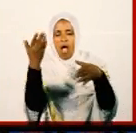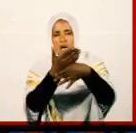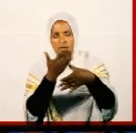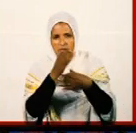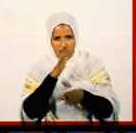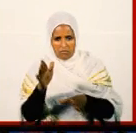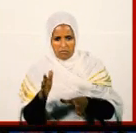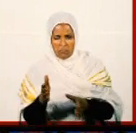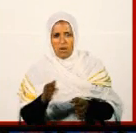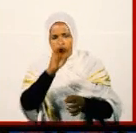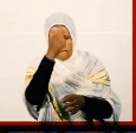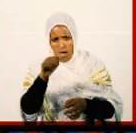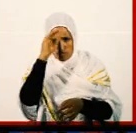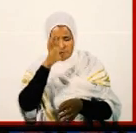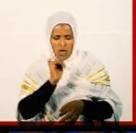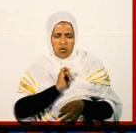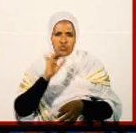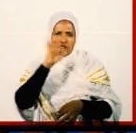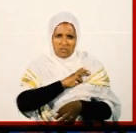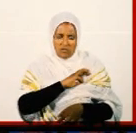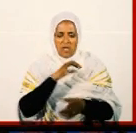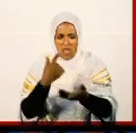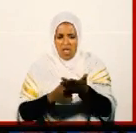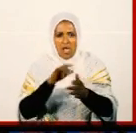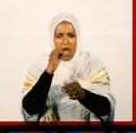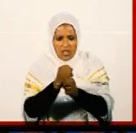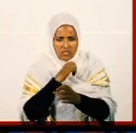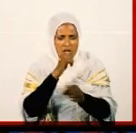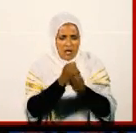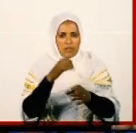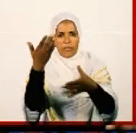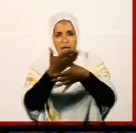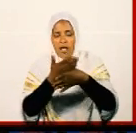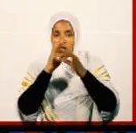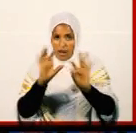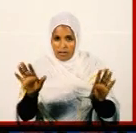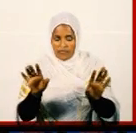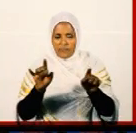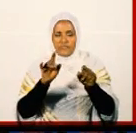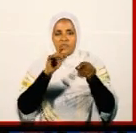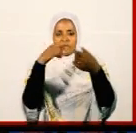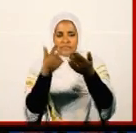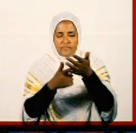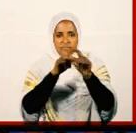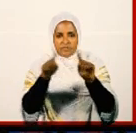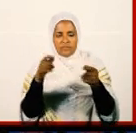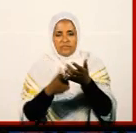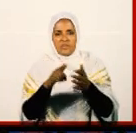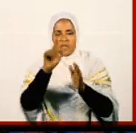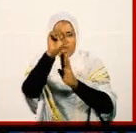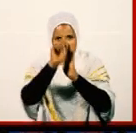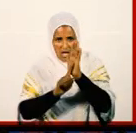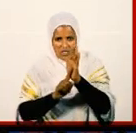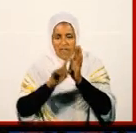ማንም የራሱን ትሩፋት ይህን አታድርግ ያን አታድርግም ብሎ የሚከለክል የለም። አማስሮ ሰዶሱ ለነሐሴ